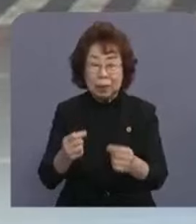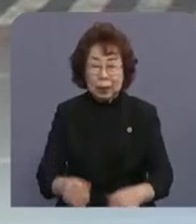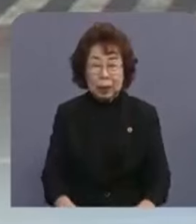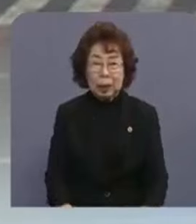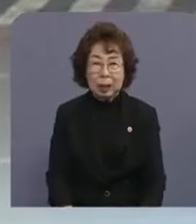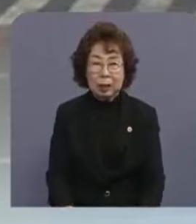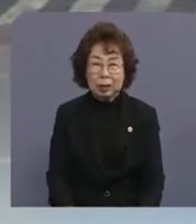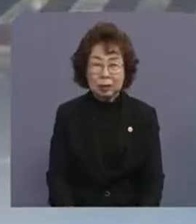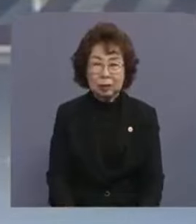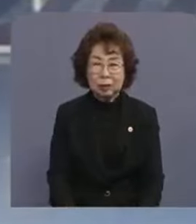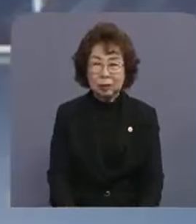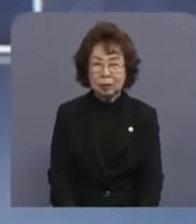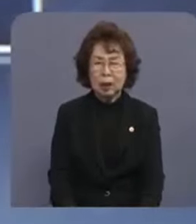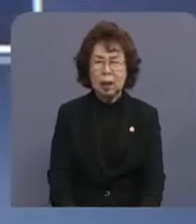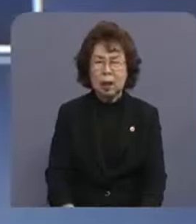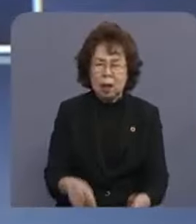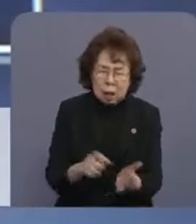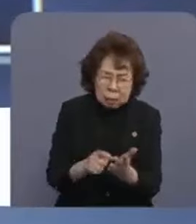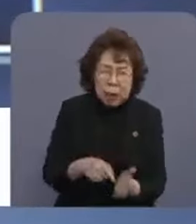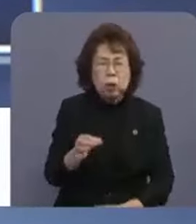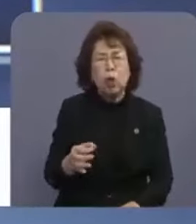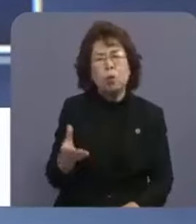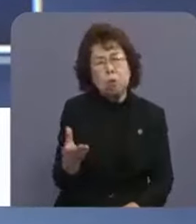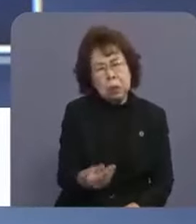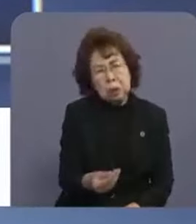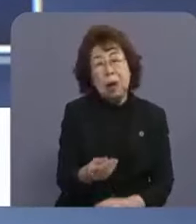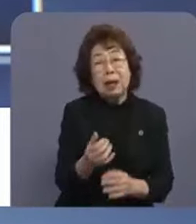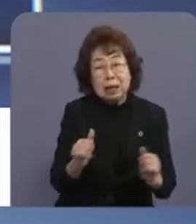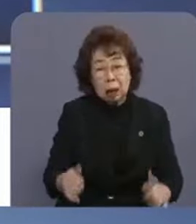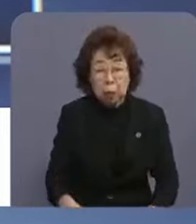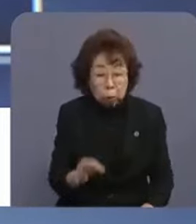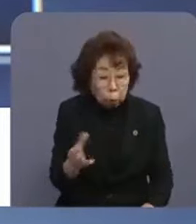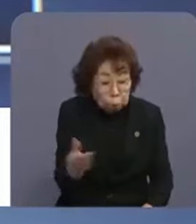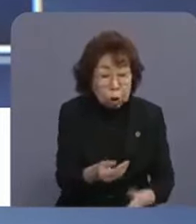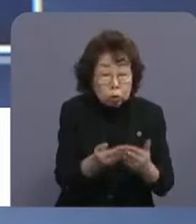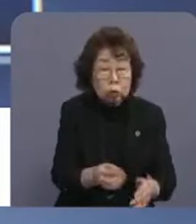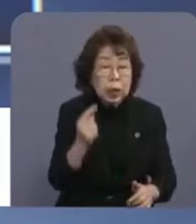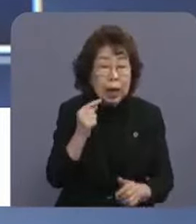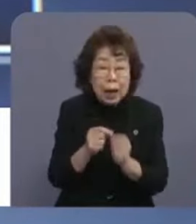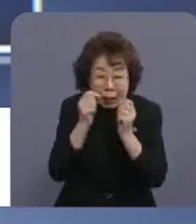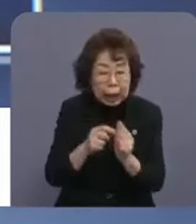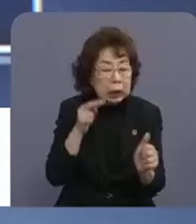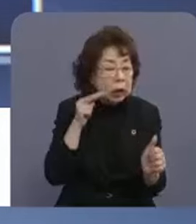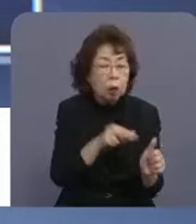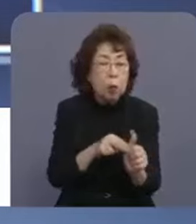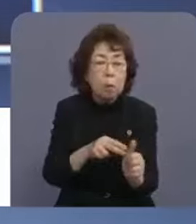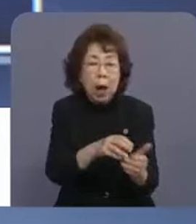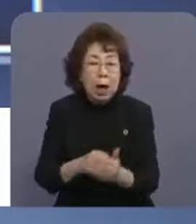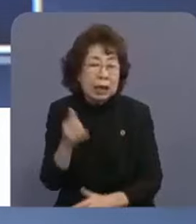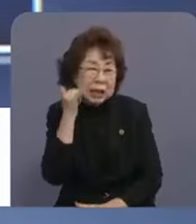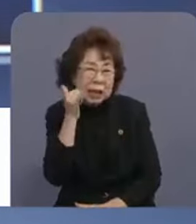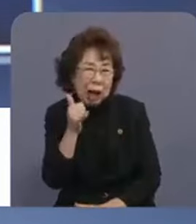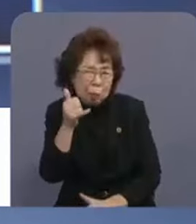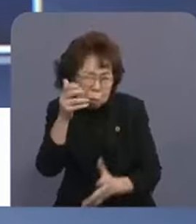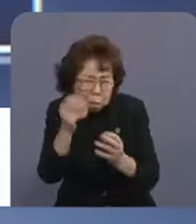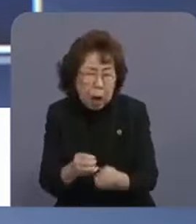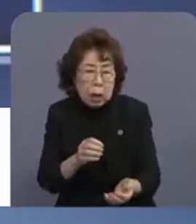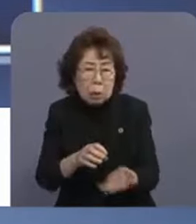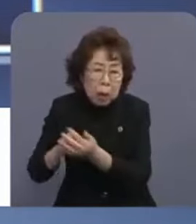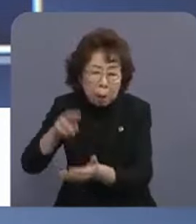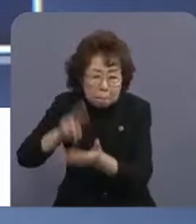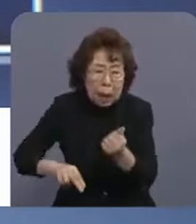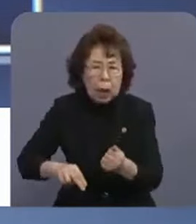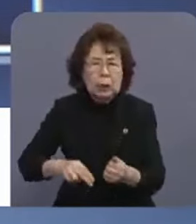다음 뉴스입니다. 급전이 필요한 영세 상인들에게 대출을 해주겠다며 개인정보를 받아내고는 휴대전화 수백여 대를 개통해